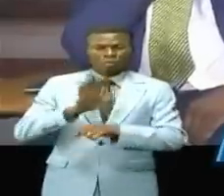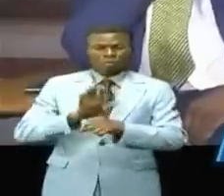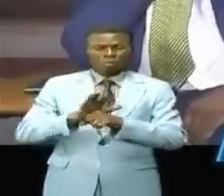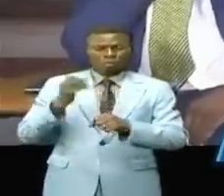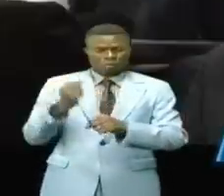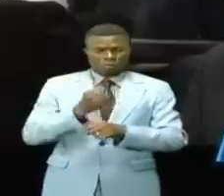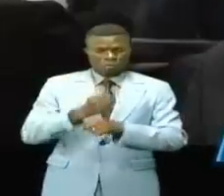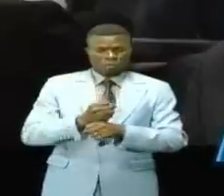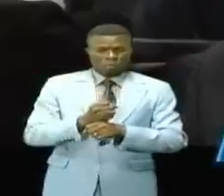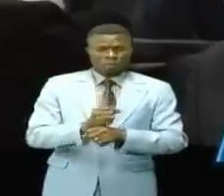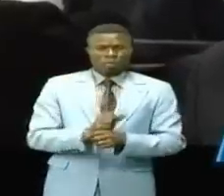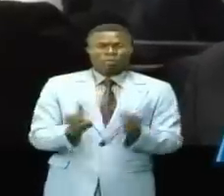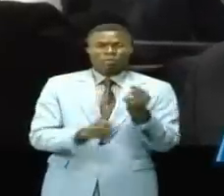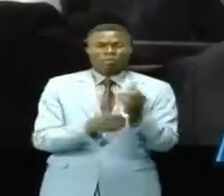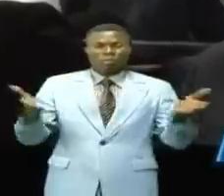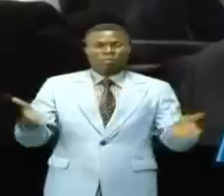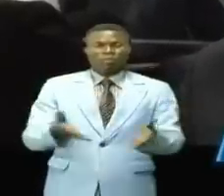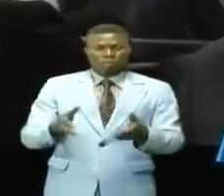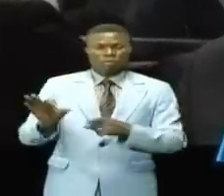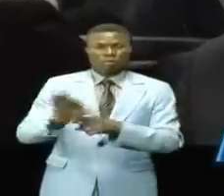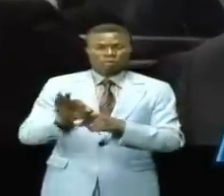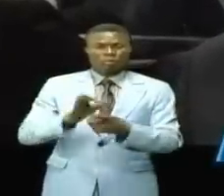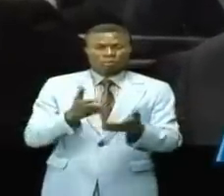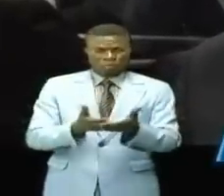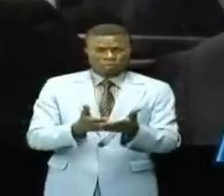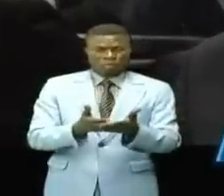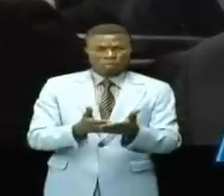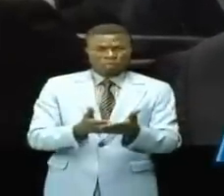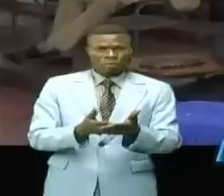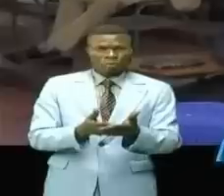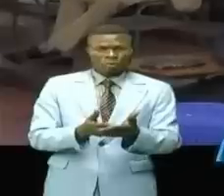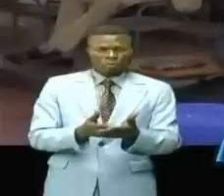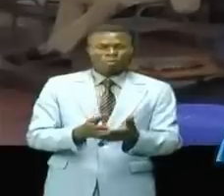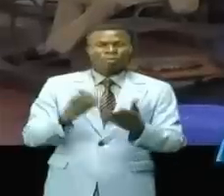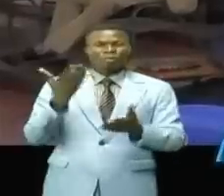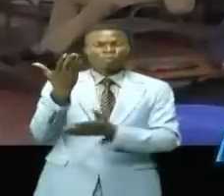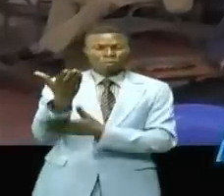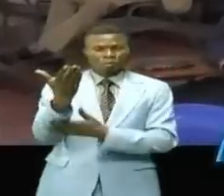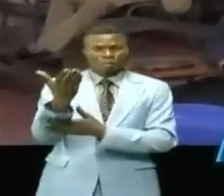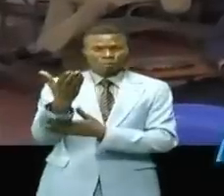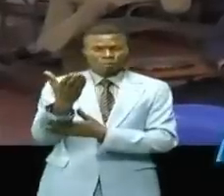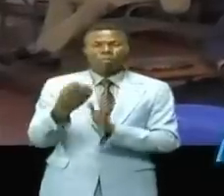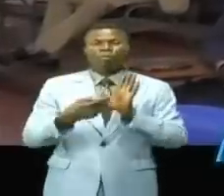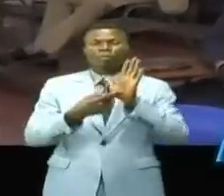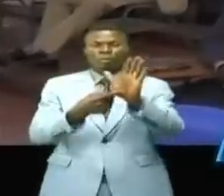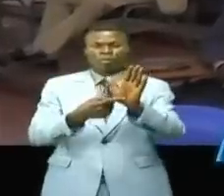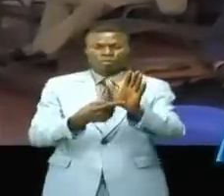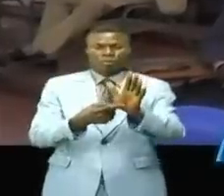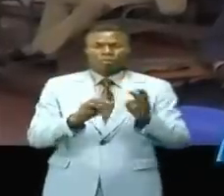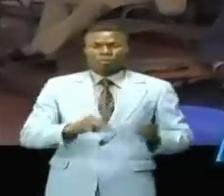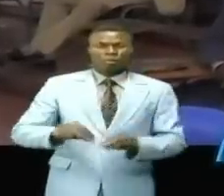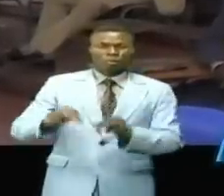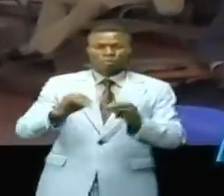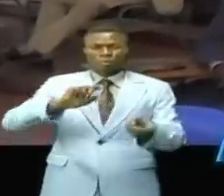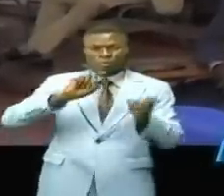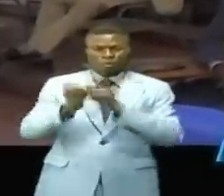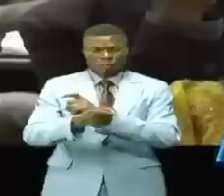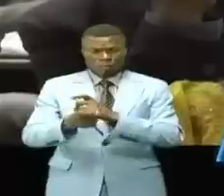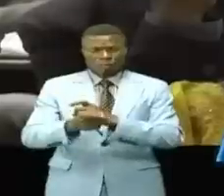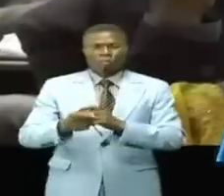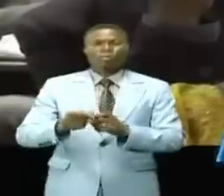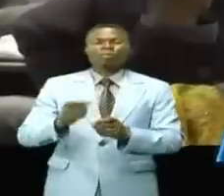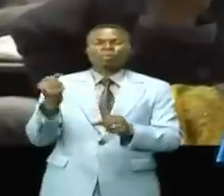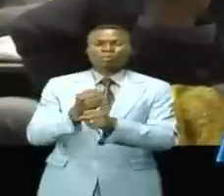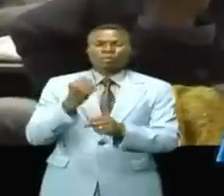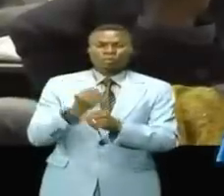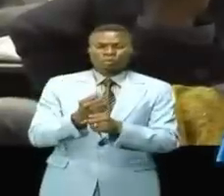travaux, les participants à cette rencontre constructive ont recommandé et approuvé quelques moyens pour améliorer les rendements et